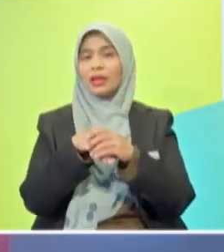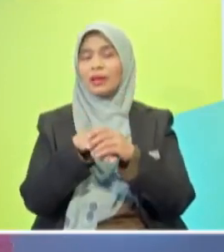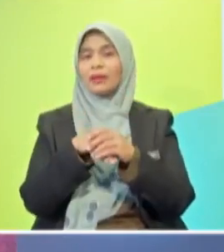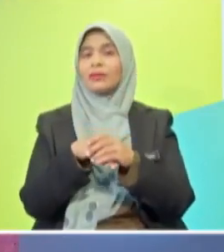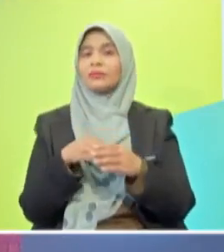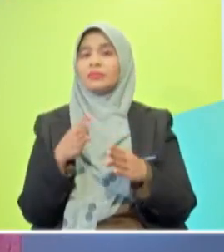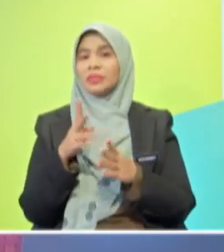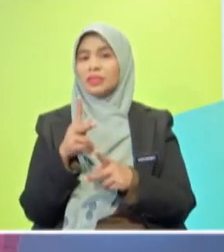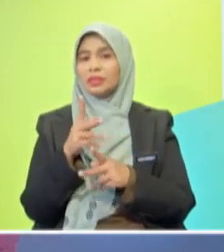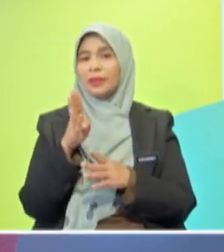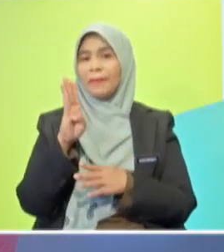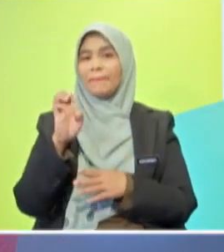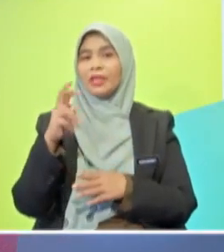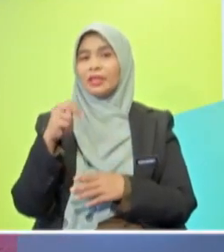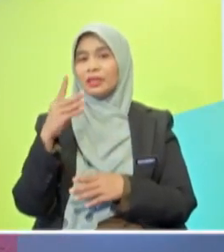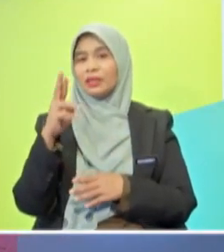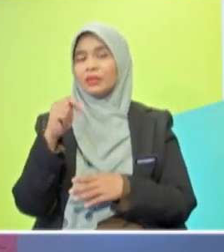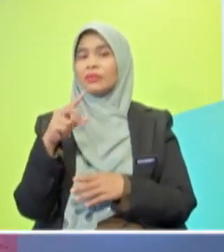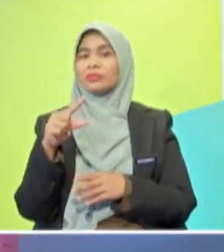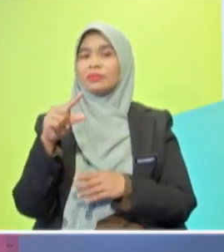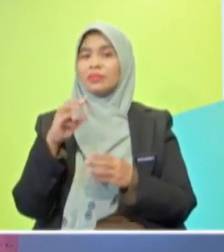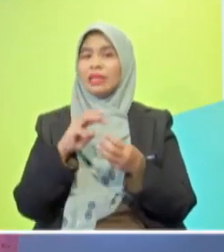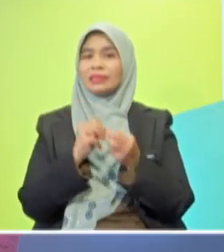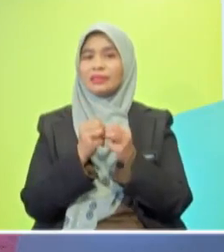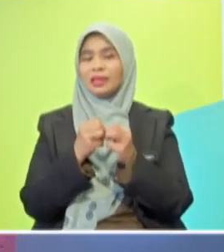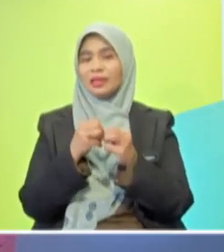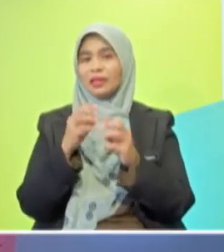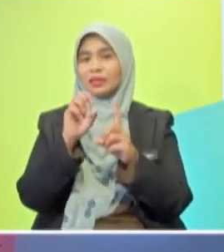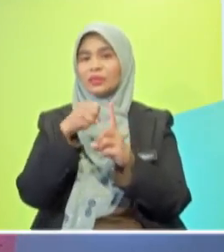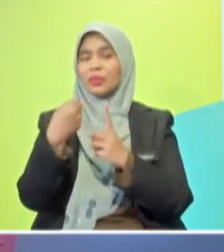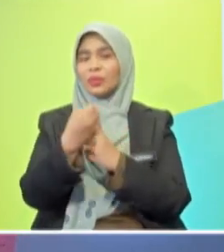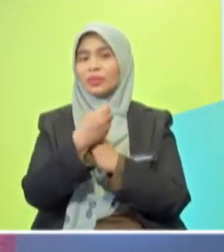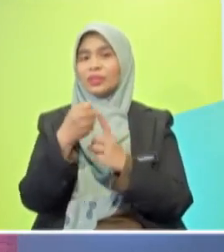gejala sosial di negara kita? Siapa boleh jawab?